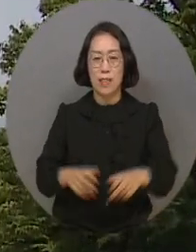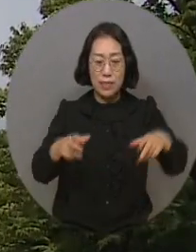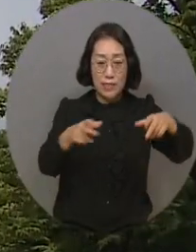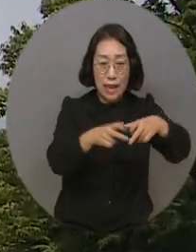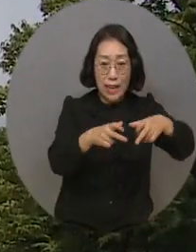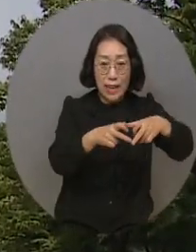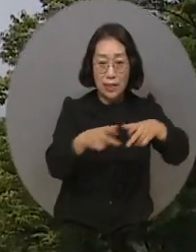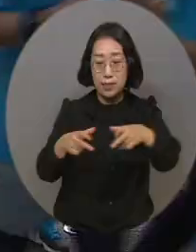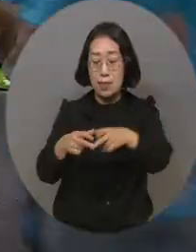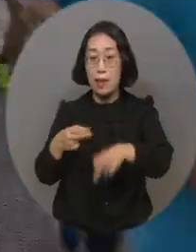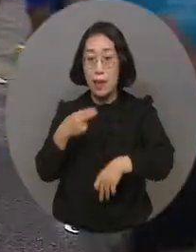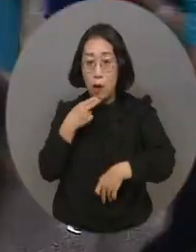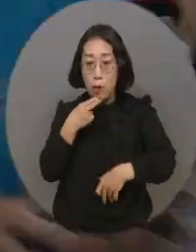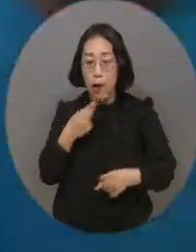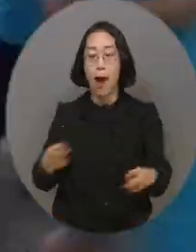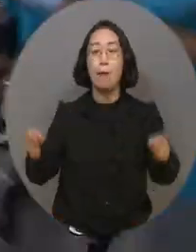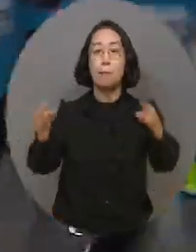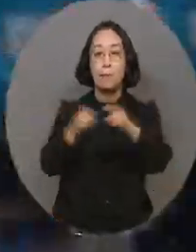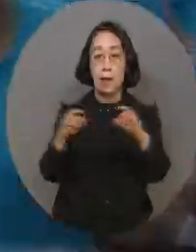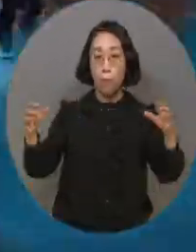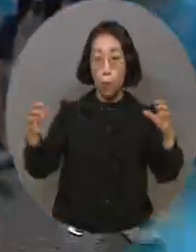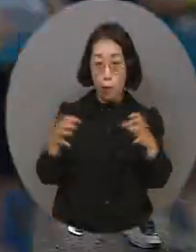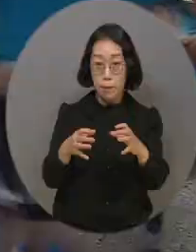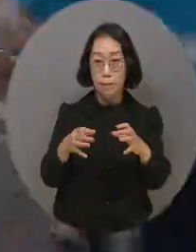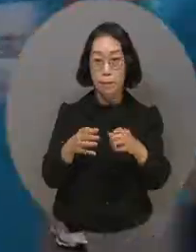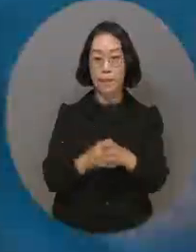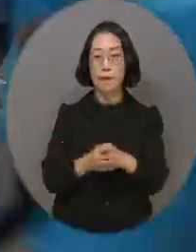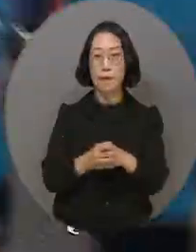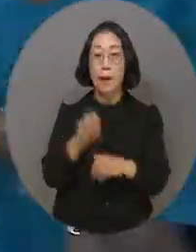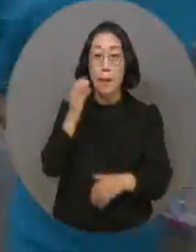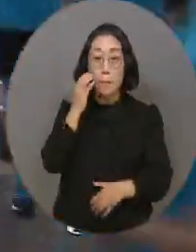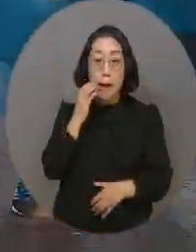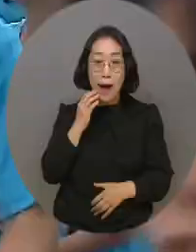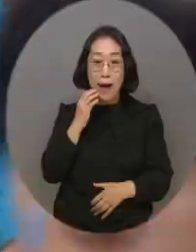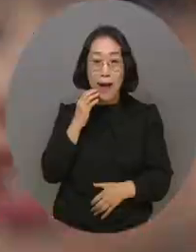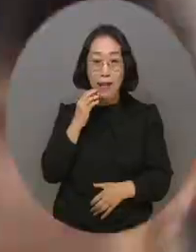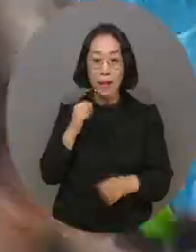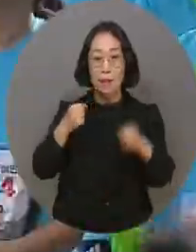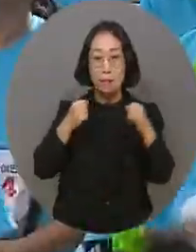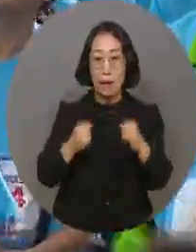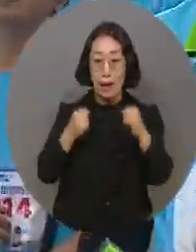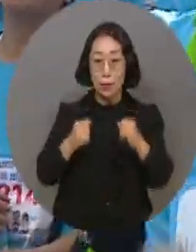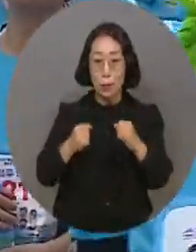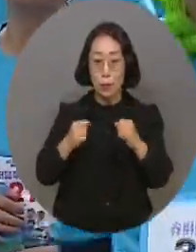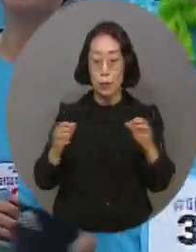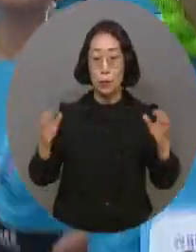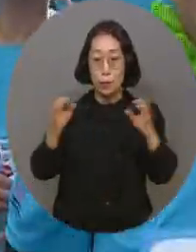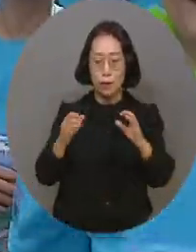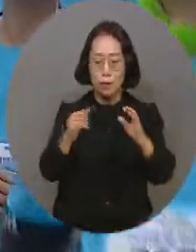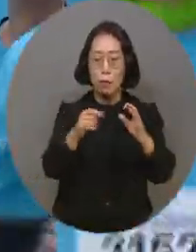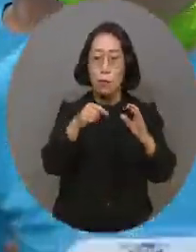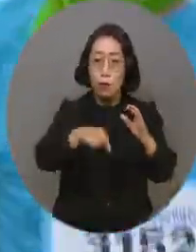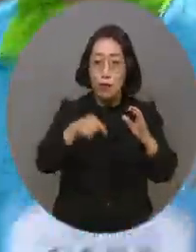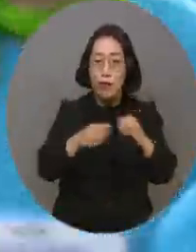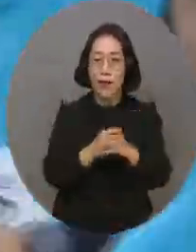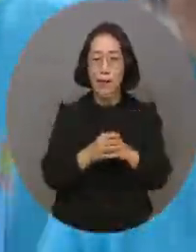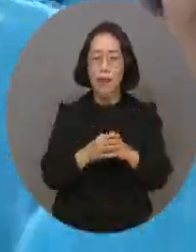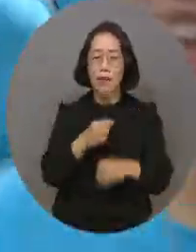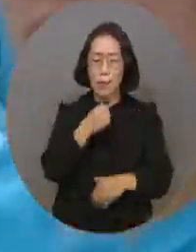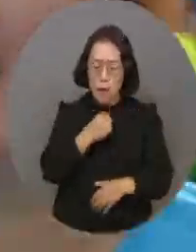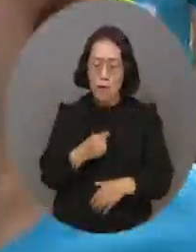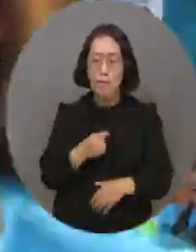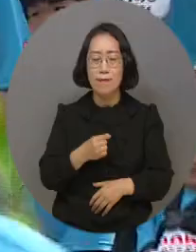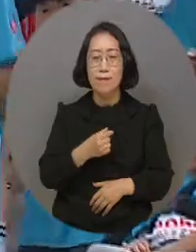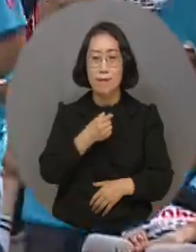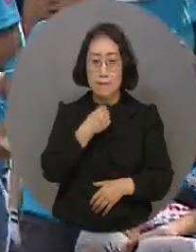장애인과 비장애인이 함께 어울린 2023 슈퍼블루 마라톤 현장. 그 안에 작은 소망을 담고 대회에